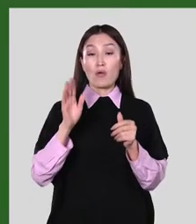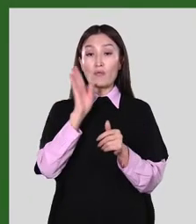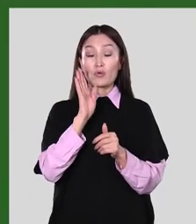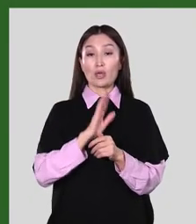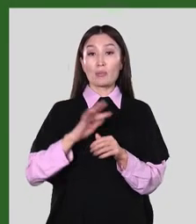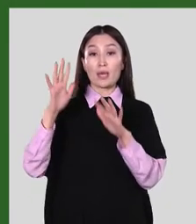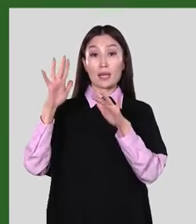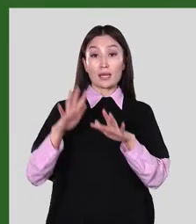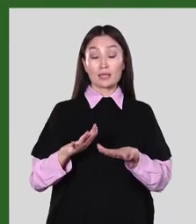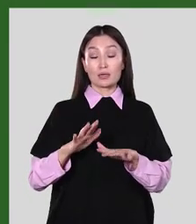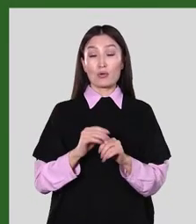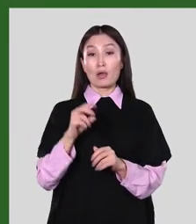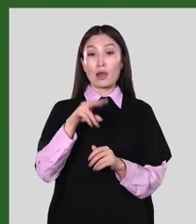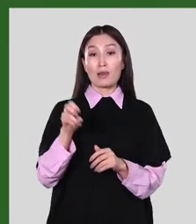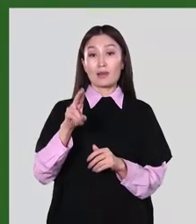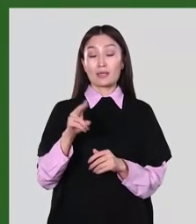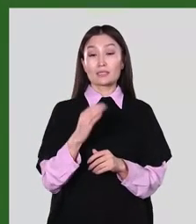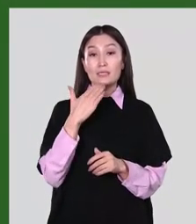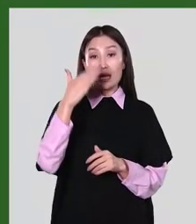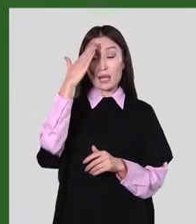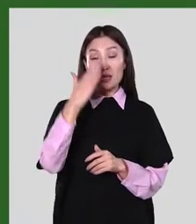с летним половодьем